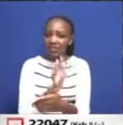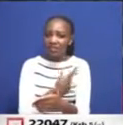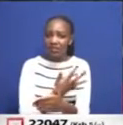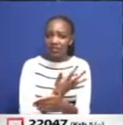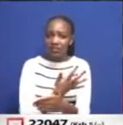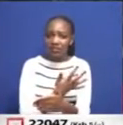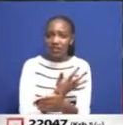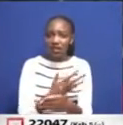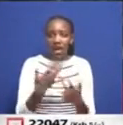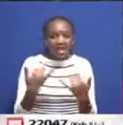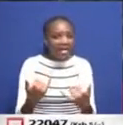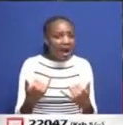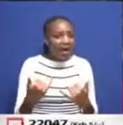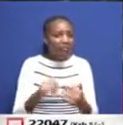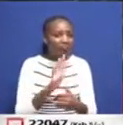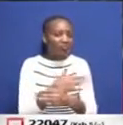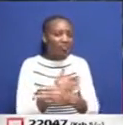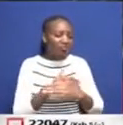Sasa hizi nyimbo